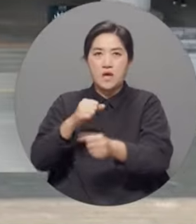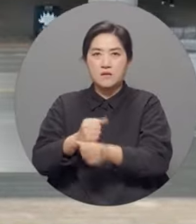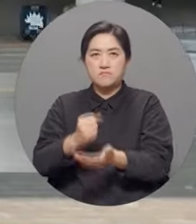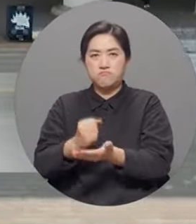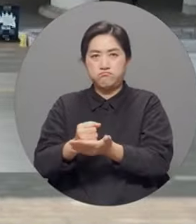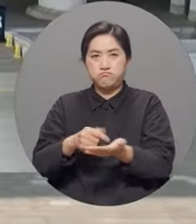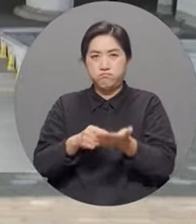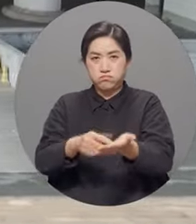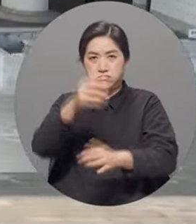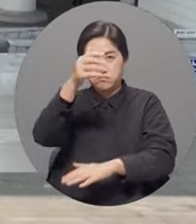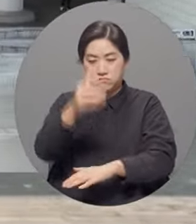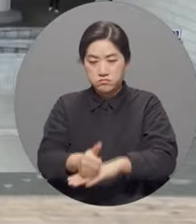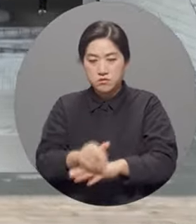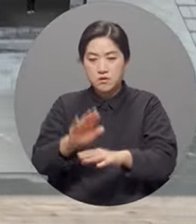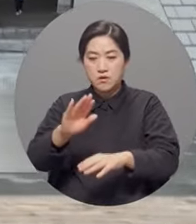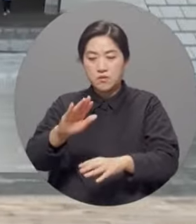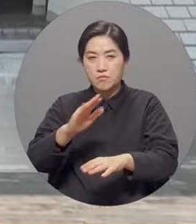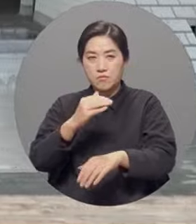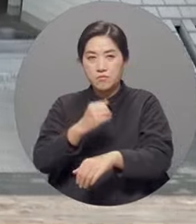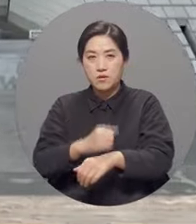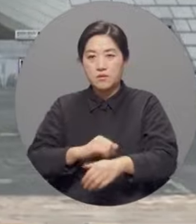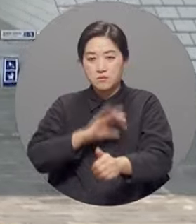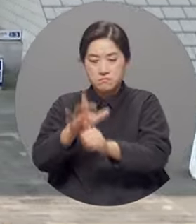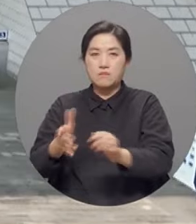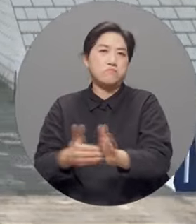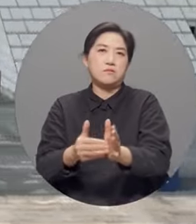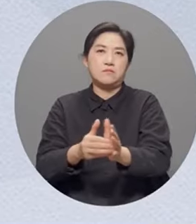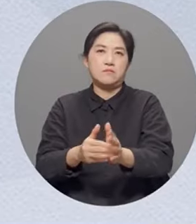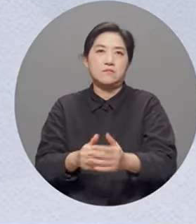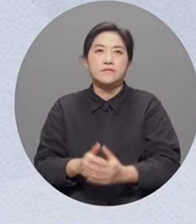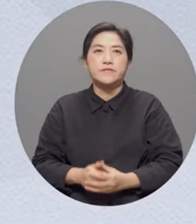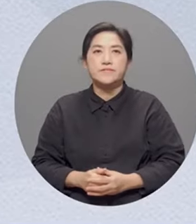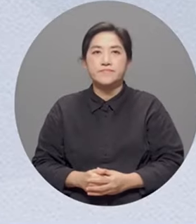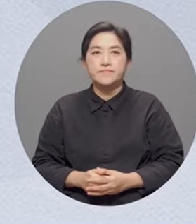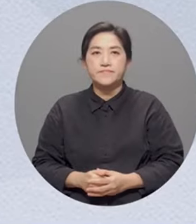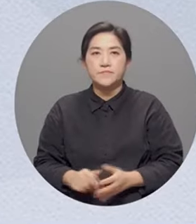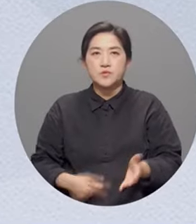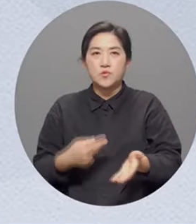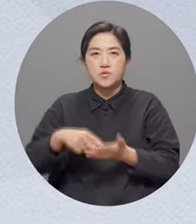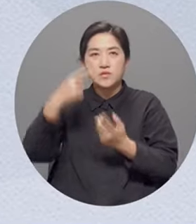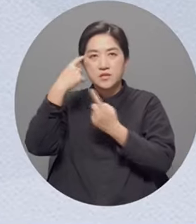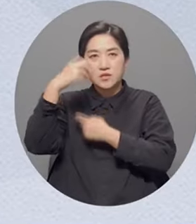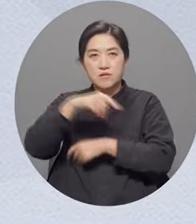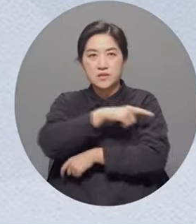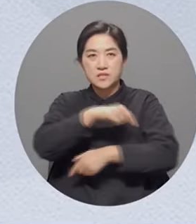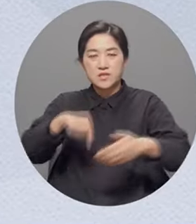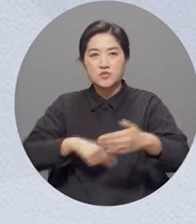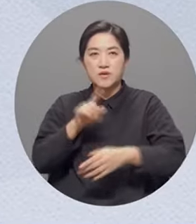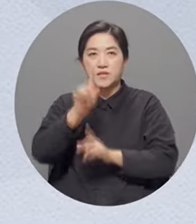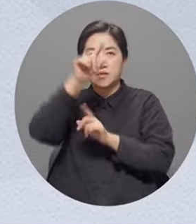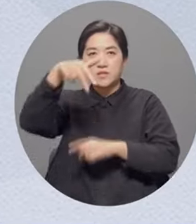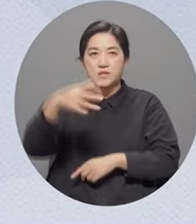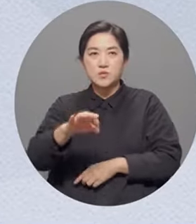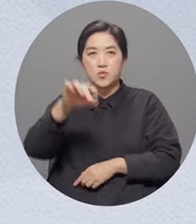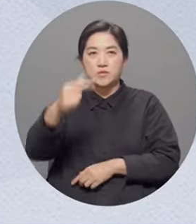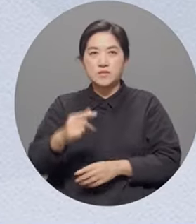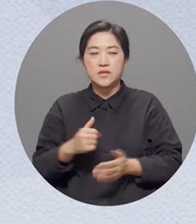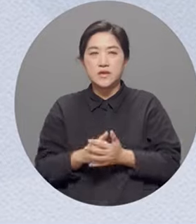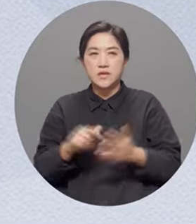주장했고 결국 보훈부 장관이 임명을 강행했습니다. 독립기념관 이사 중 한 명인 이종창